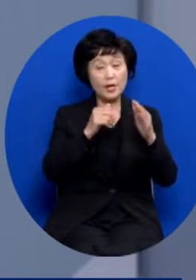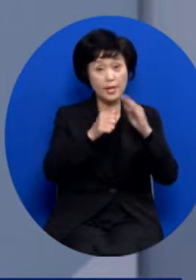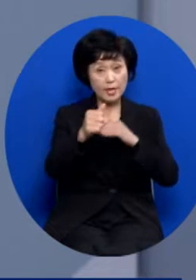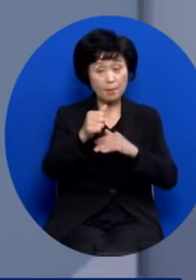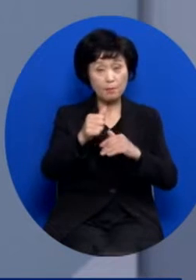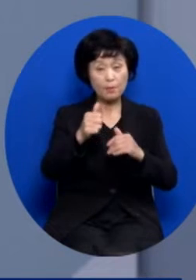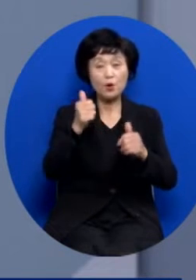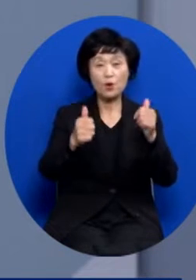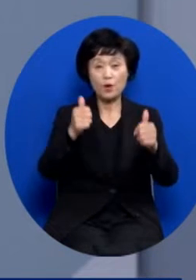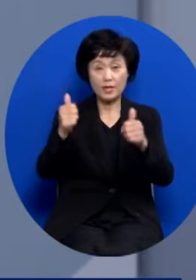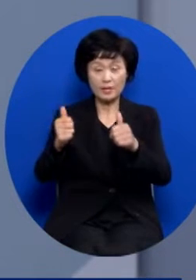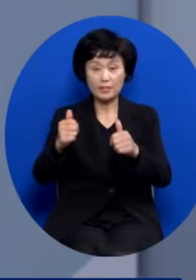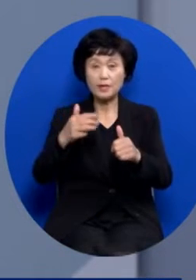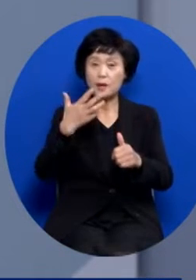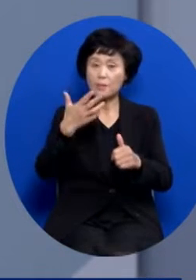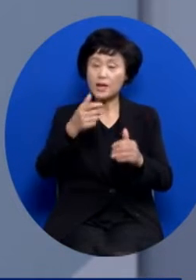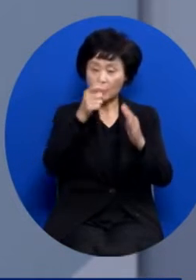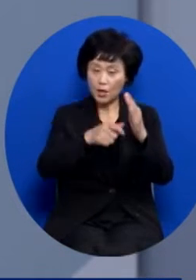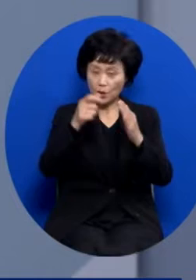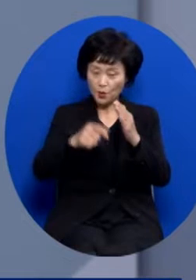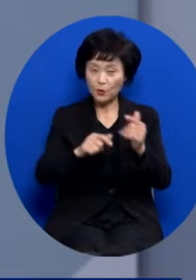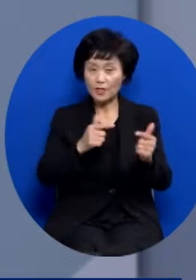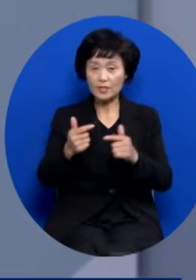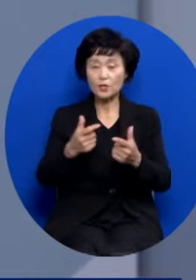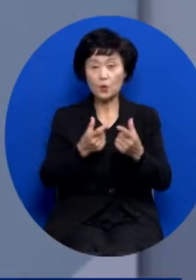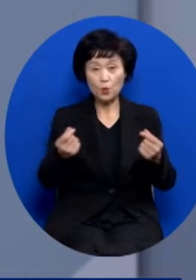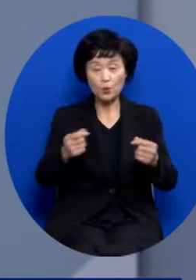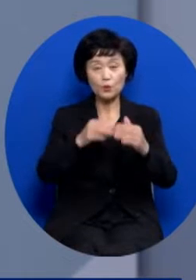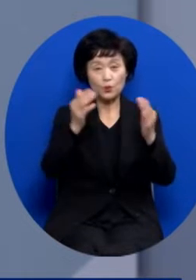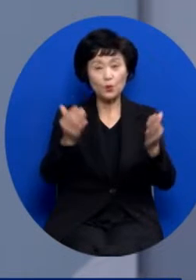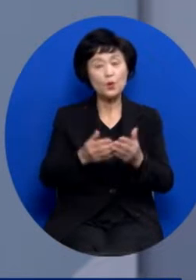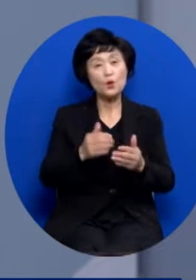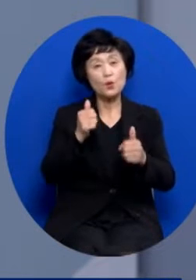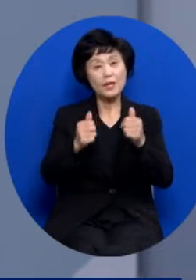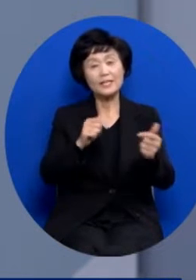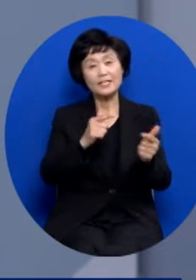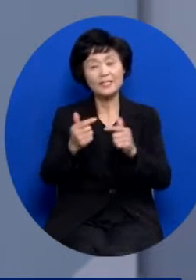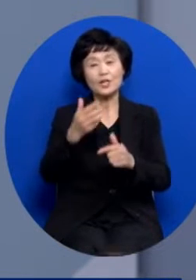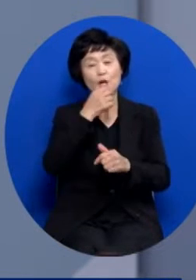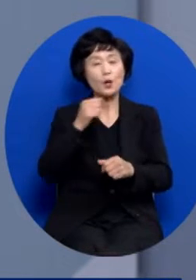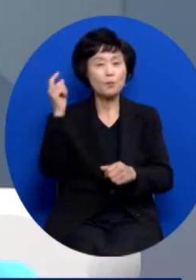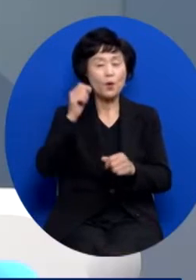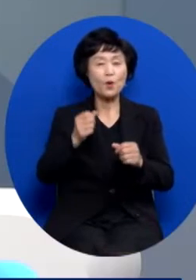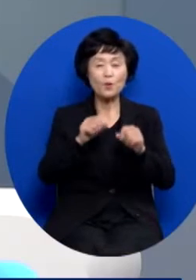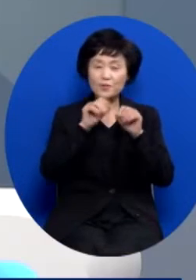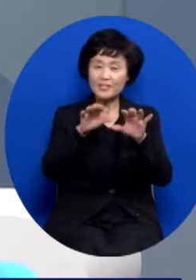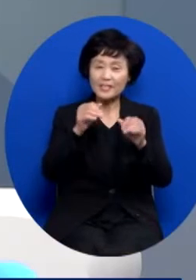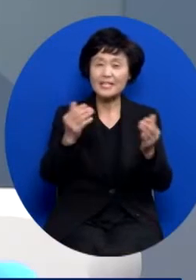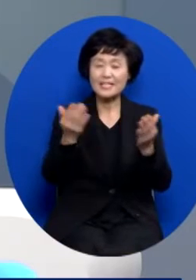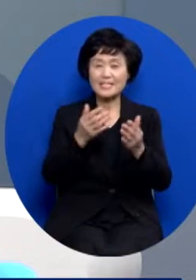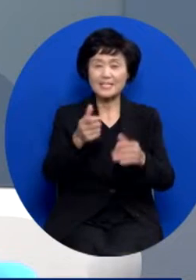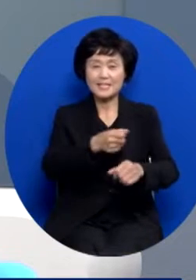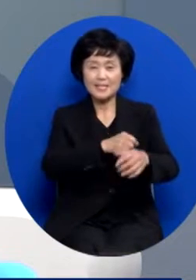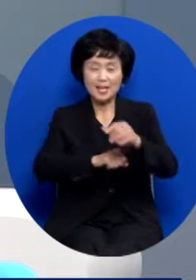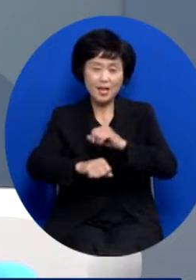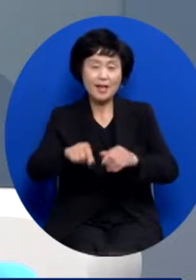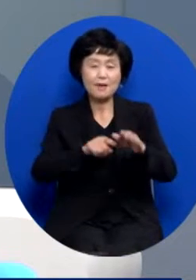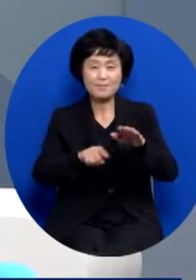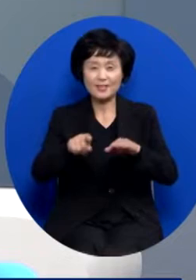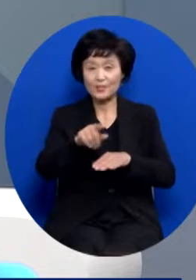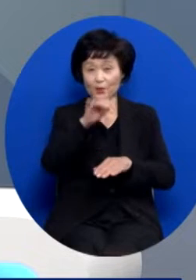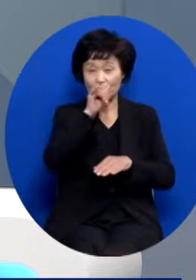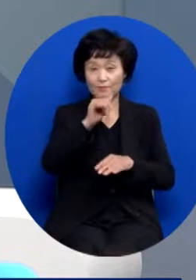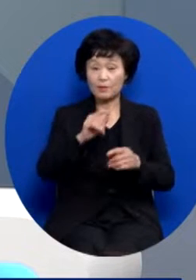8개 교단의 공동회장들이 연합을 해서 복음화에 앞장서고 있습니다. 네, 연합회 사역을 하신 지